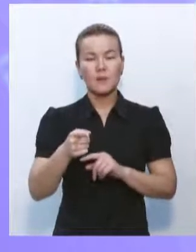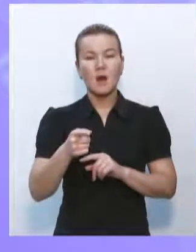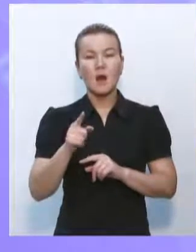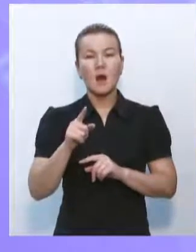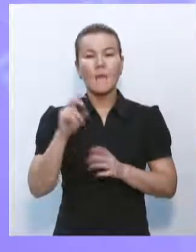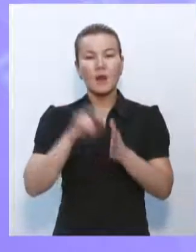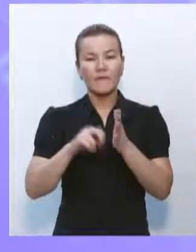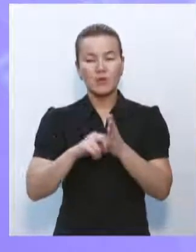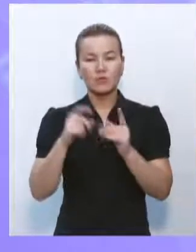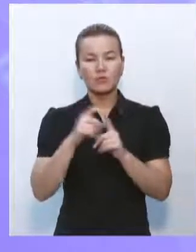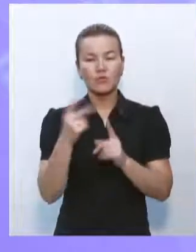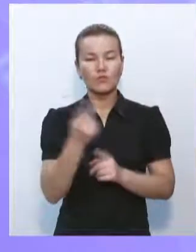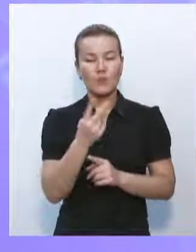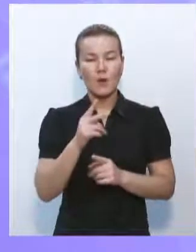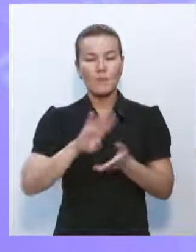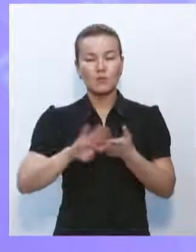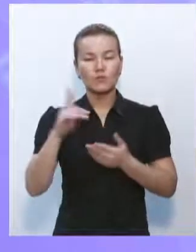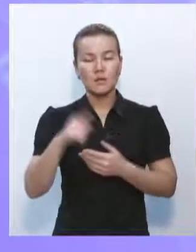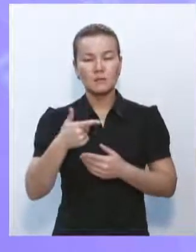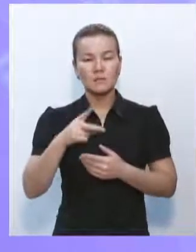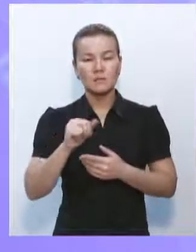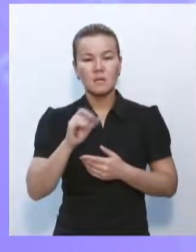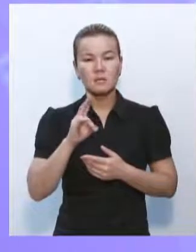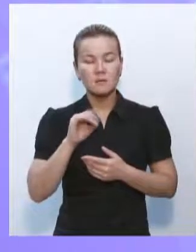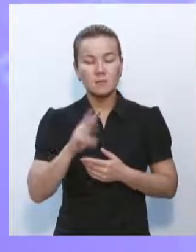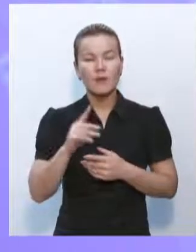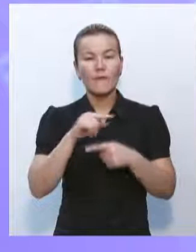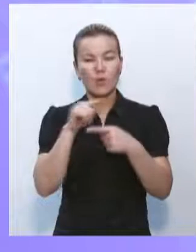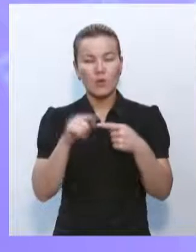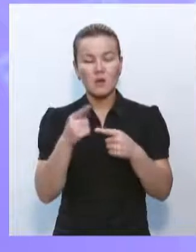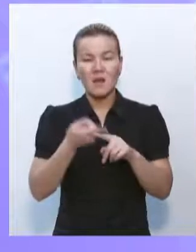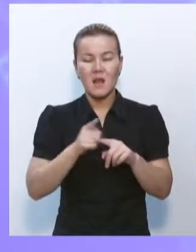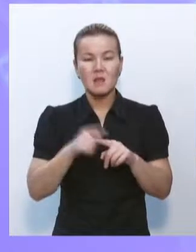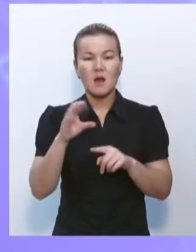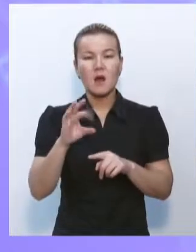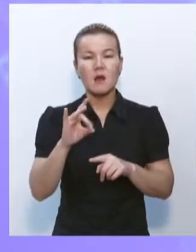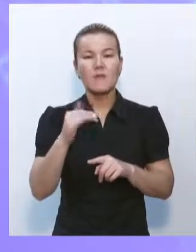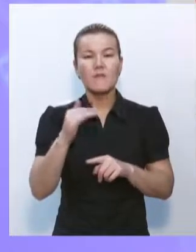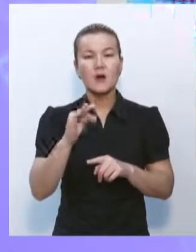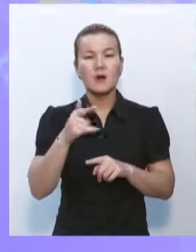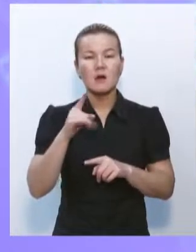Проверка слов с двумя безударными гласными в корне – это орфограмма.